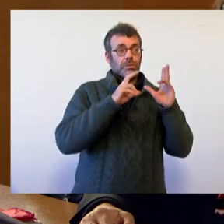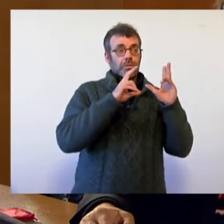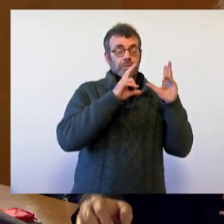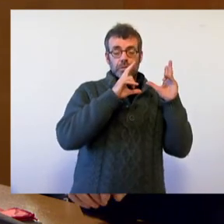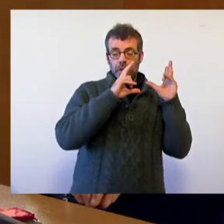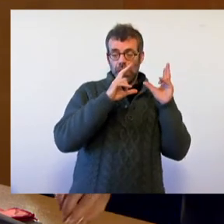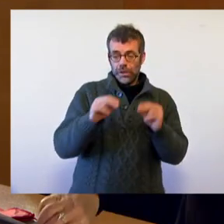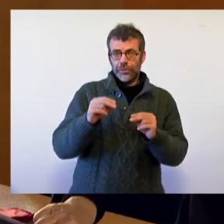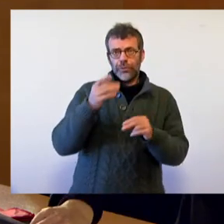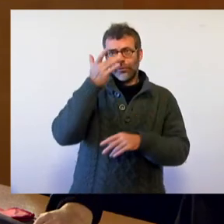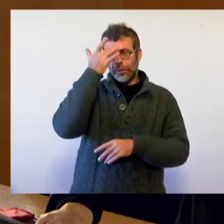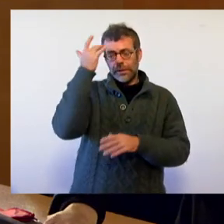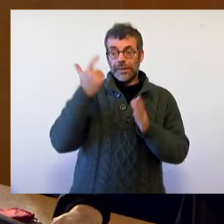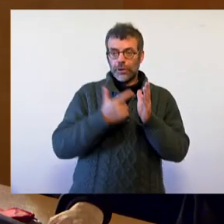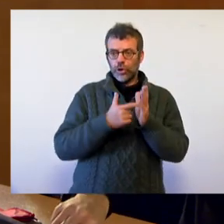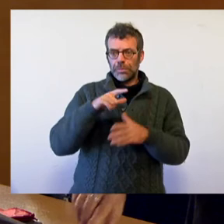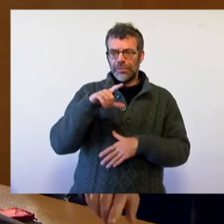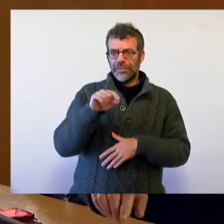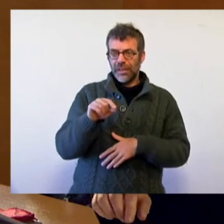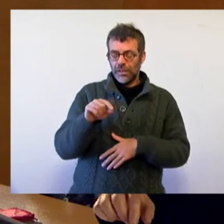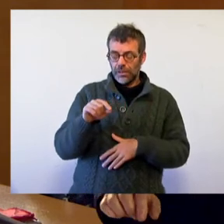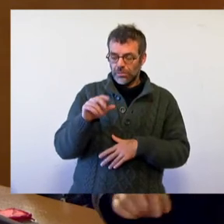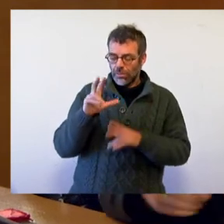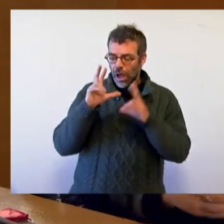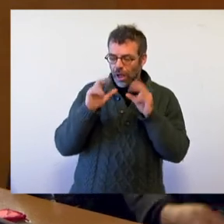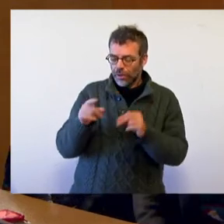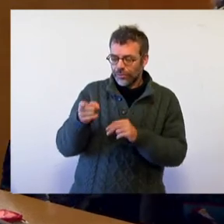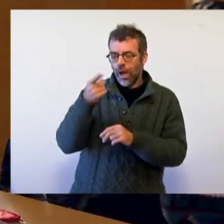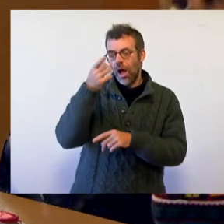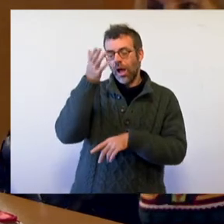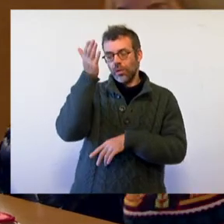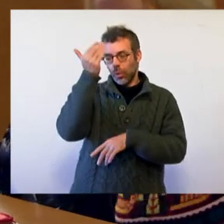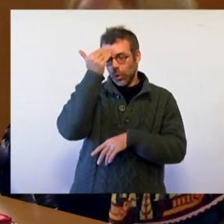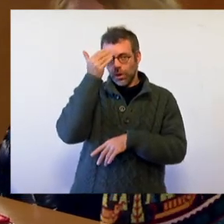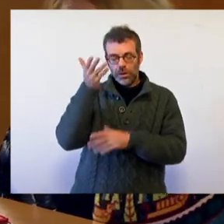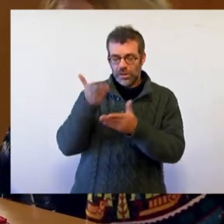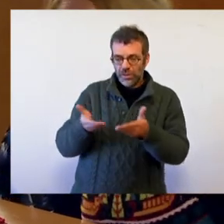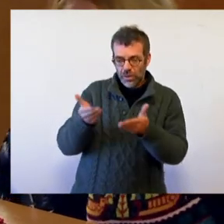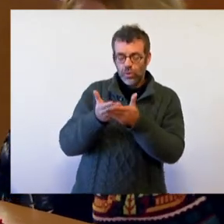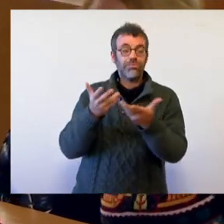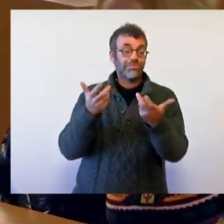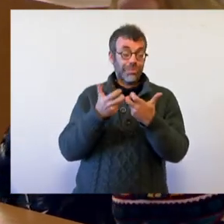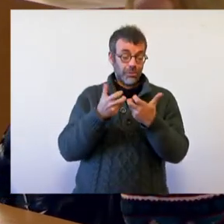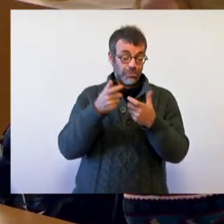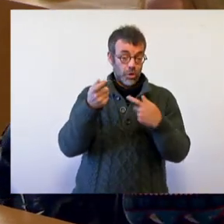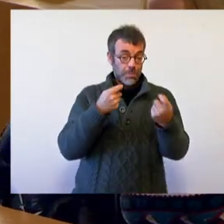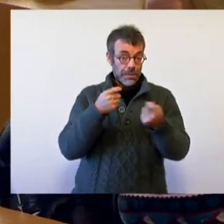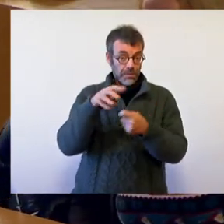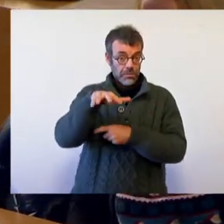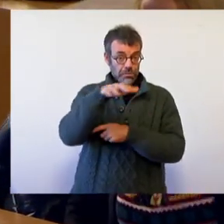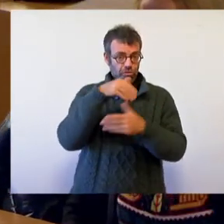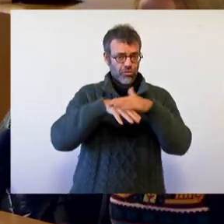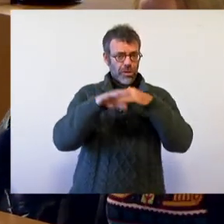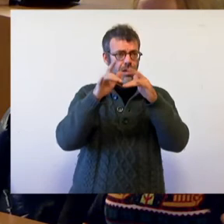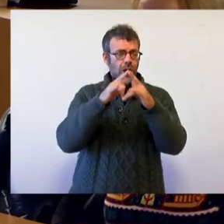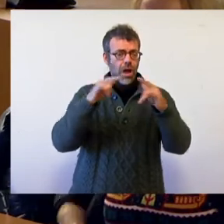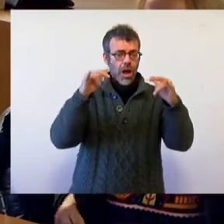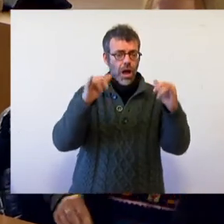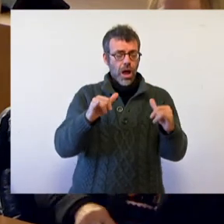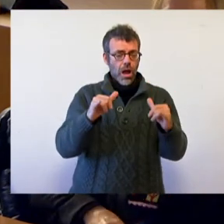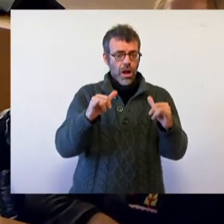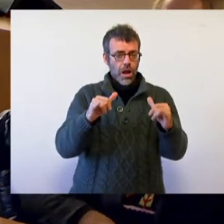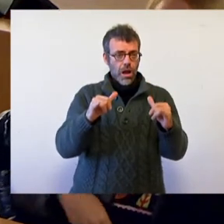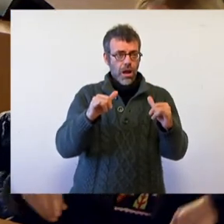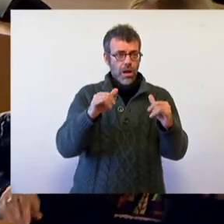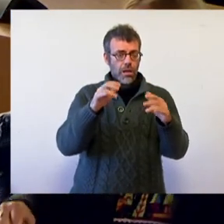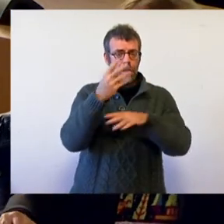l'été 2020. Et les commerçants des Halles des 4 saisons, que j'ai eu l'occasion de rencontrer, si vous